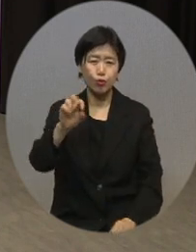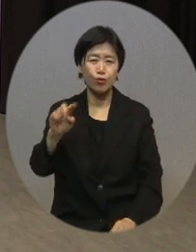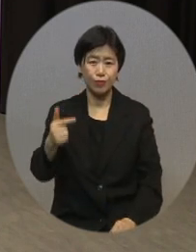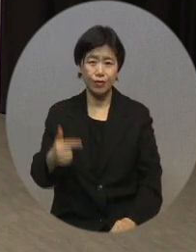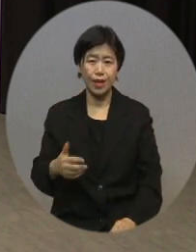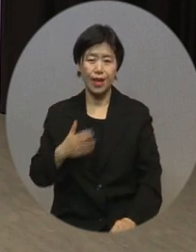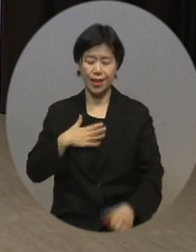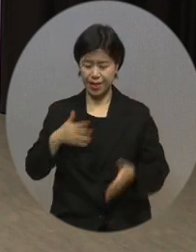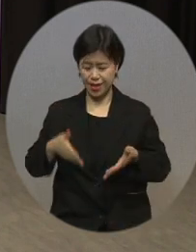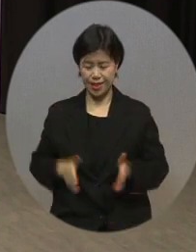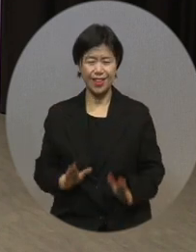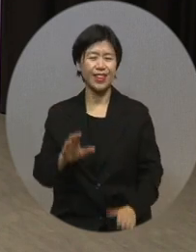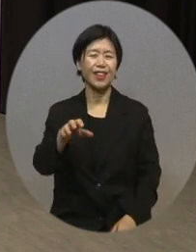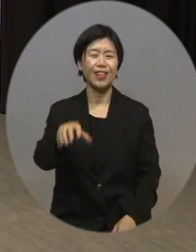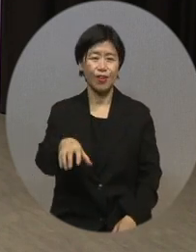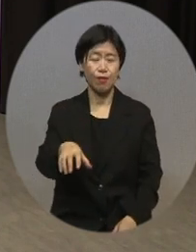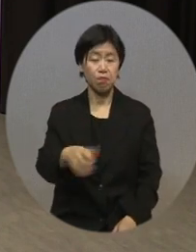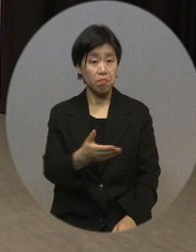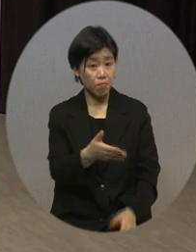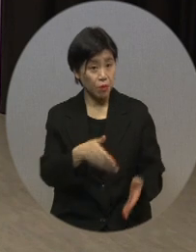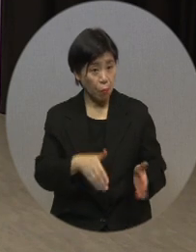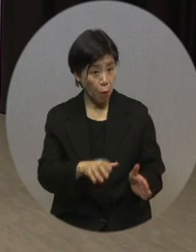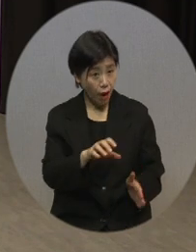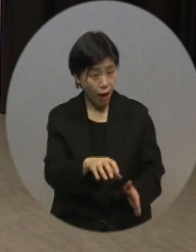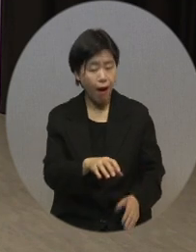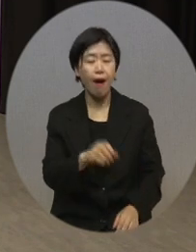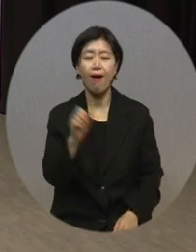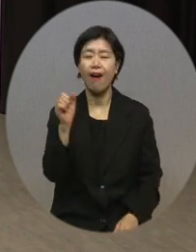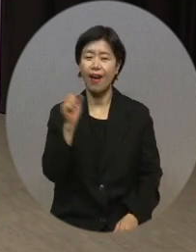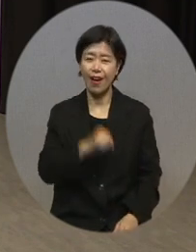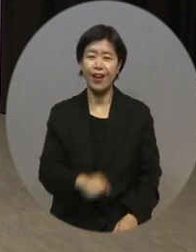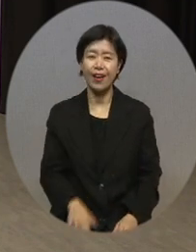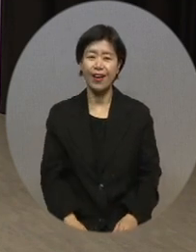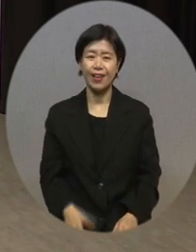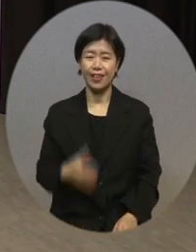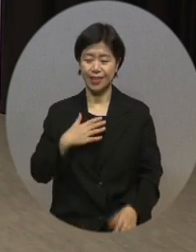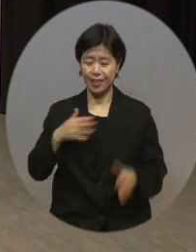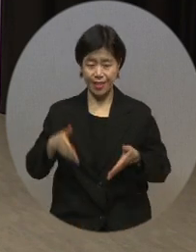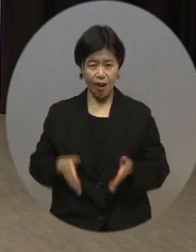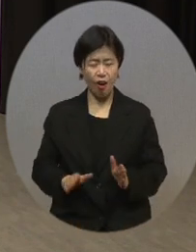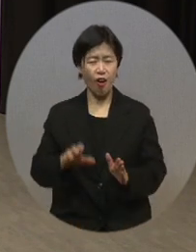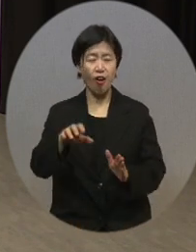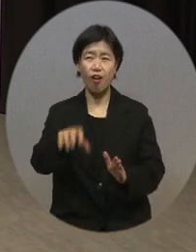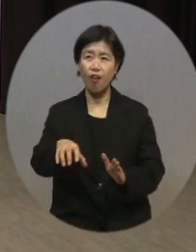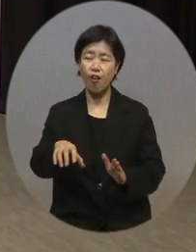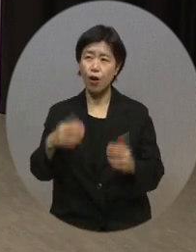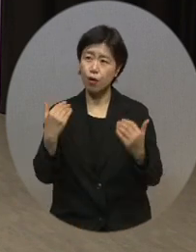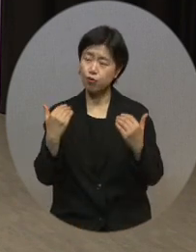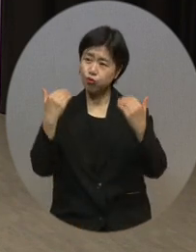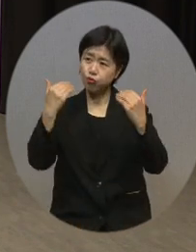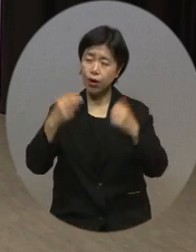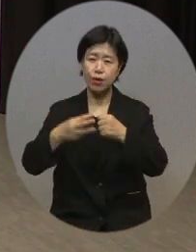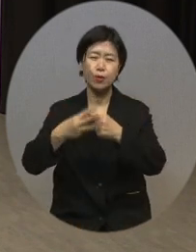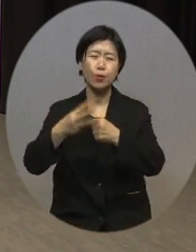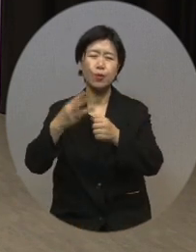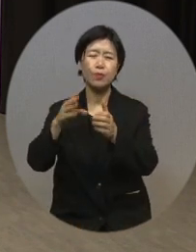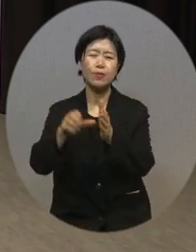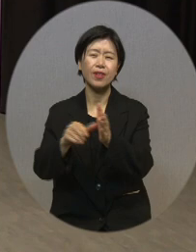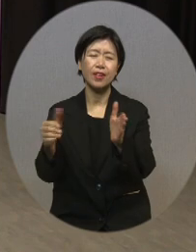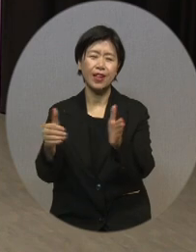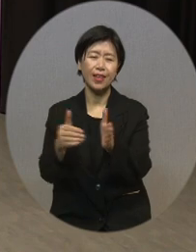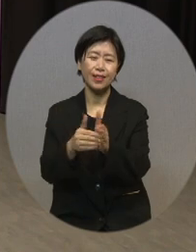제가 태어난 곳입니다. 아, 부안이세요? 예, 예. 출생지가? 예, 예. 제가 태어나서 초등학교 3학년 때까지 예,